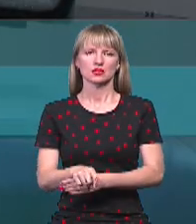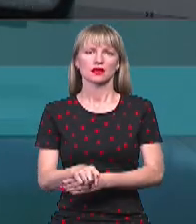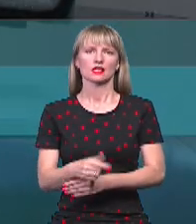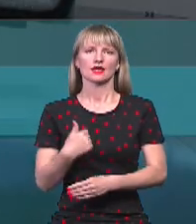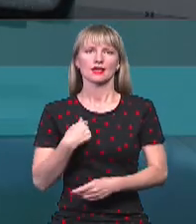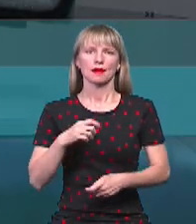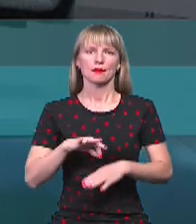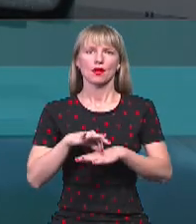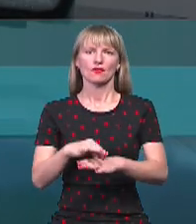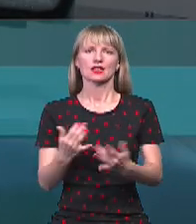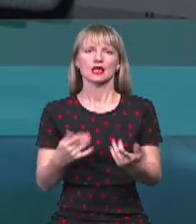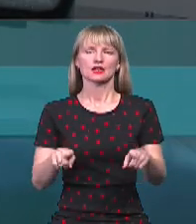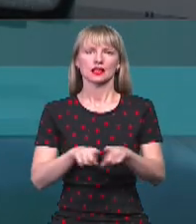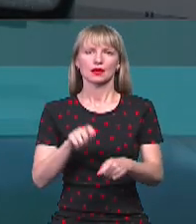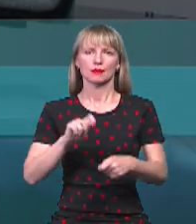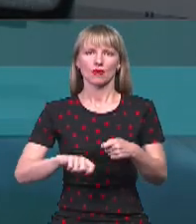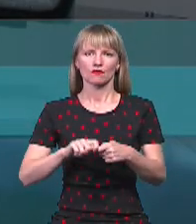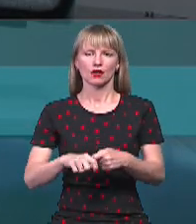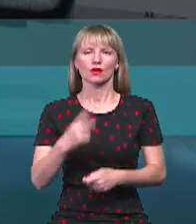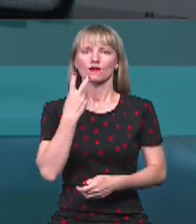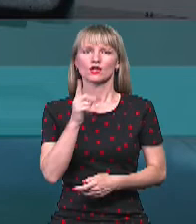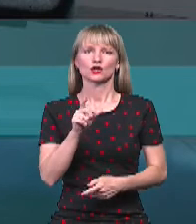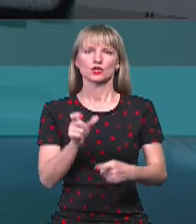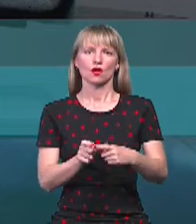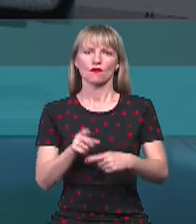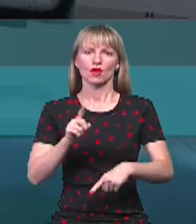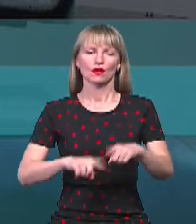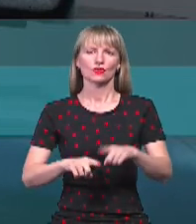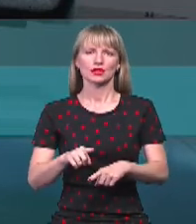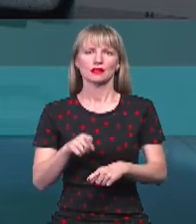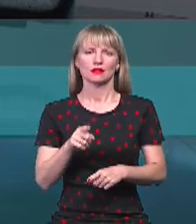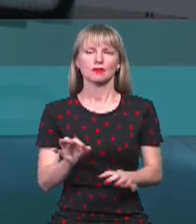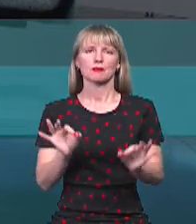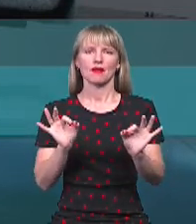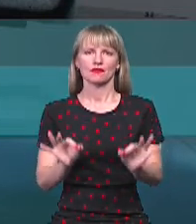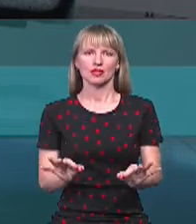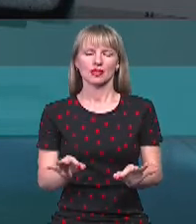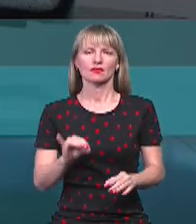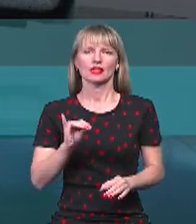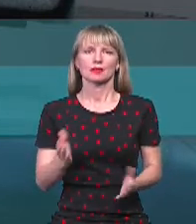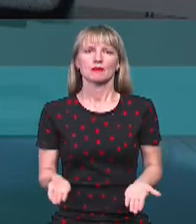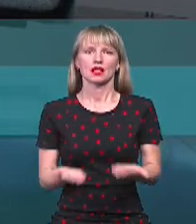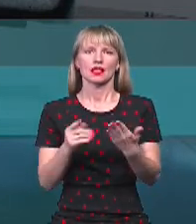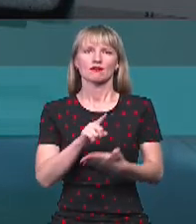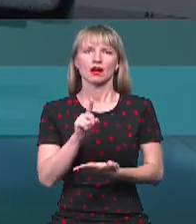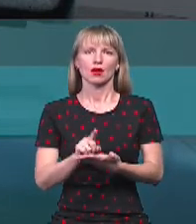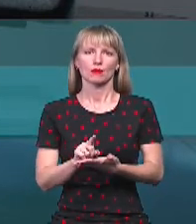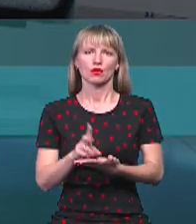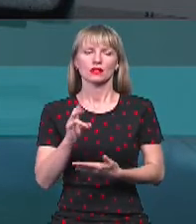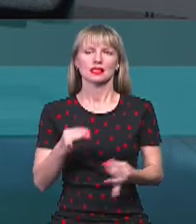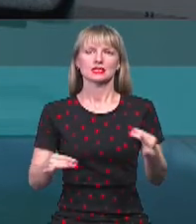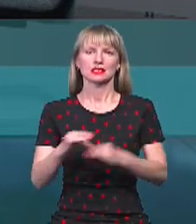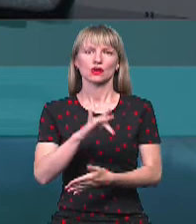Вот, я провела несколько таких проверок, убедилась, что слова родителей, они правдивые, и подняла вопрос на сессии